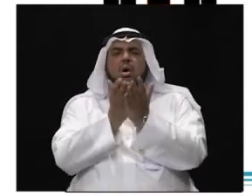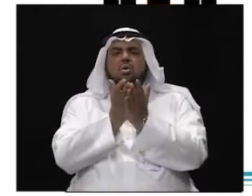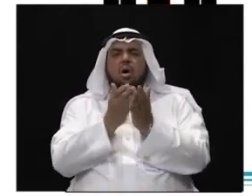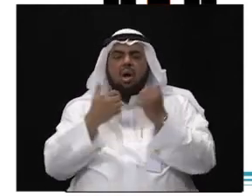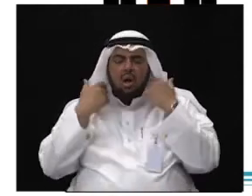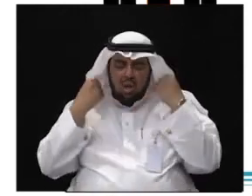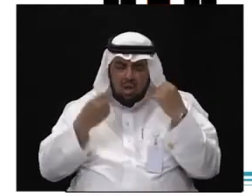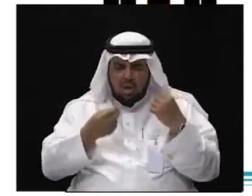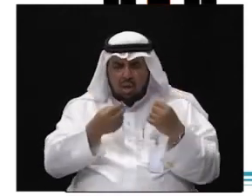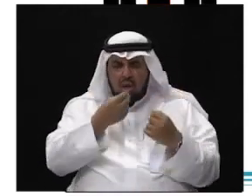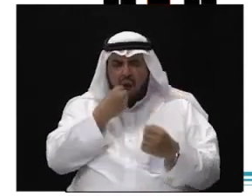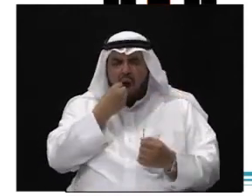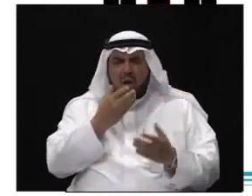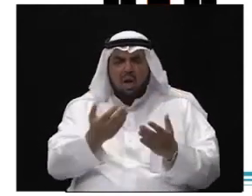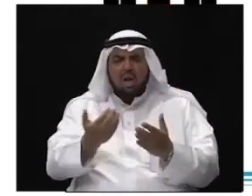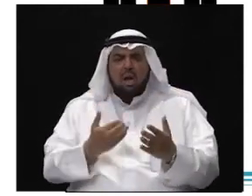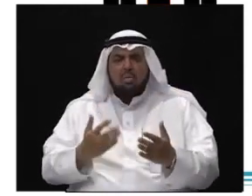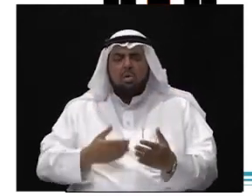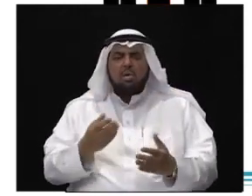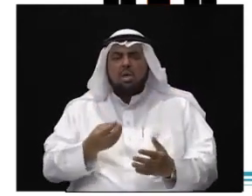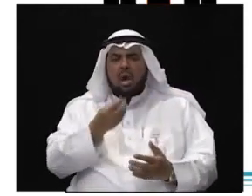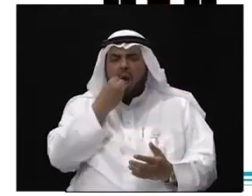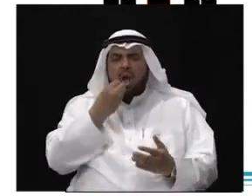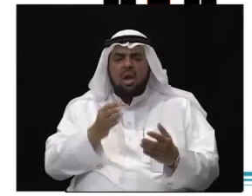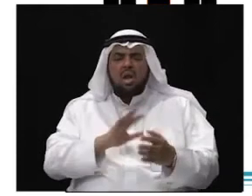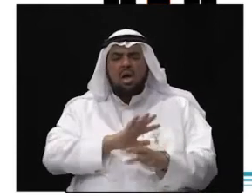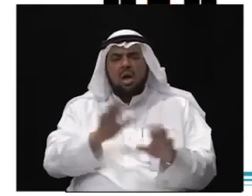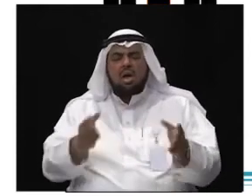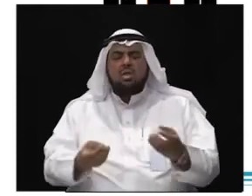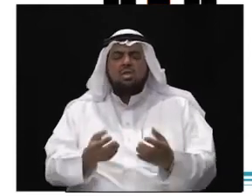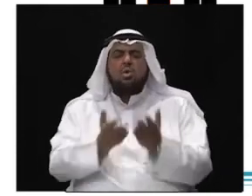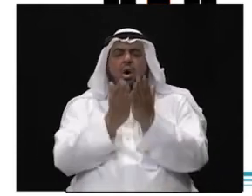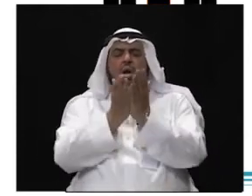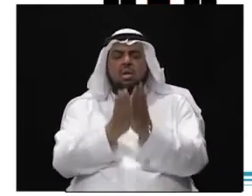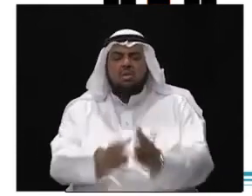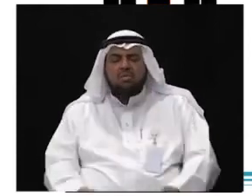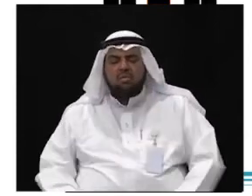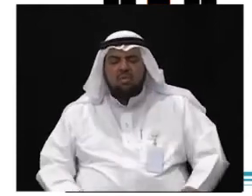الطعام وأدعية بعد الفراغ من الطعام.